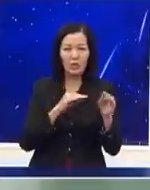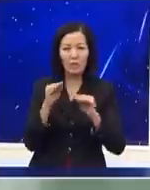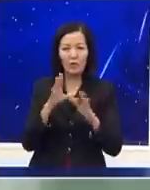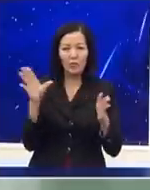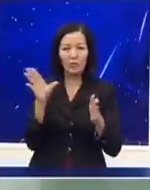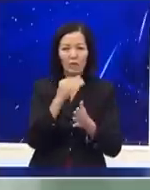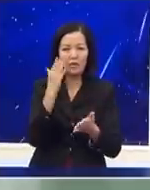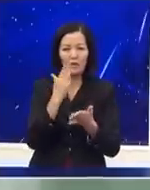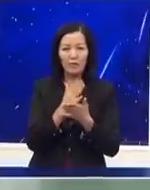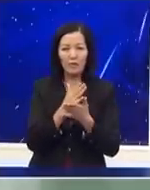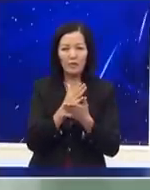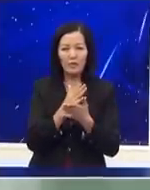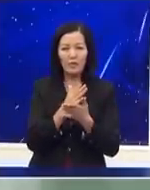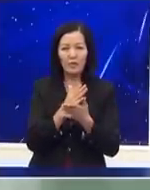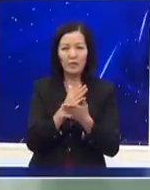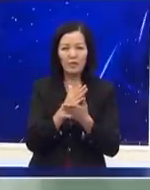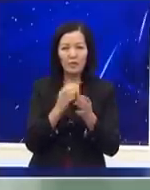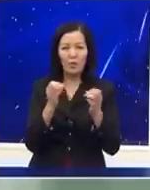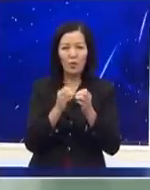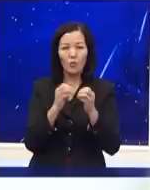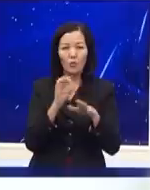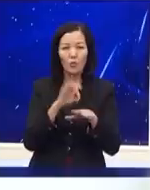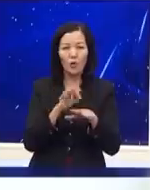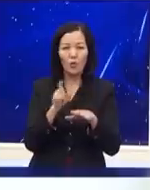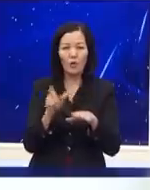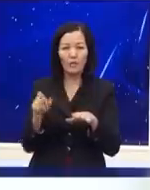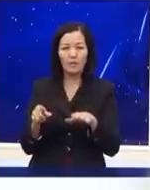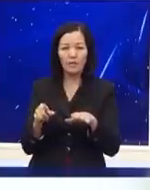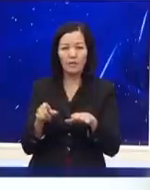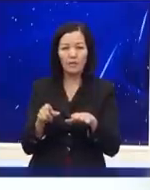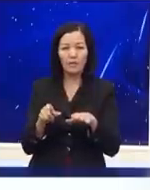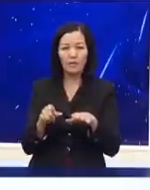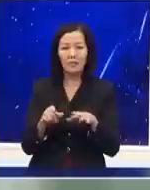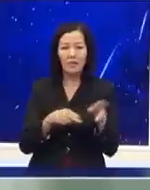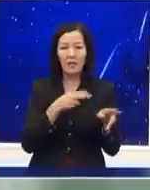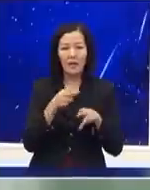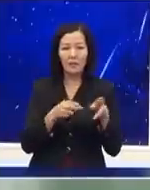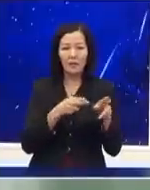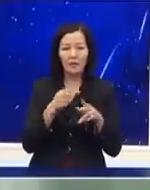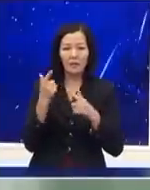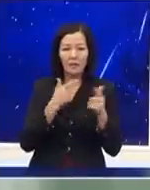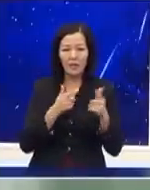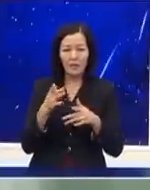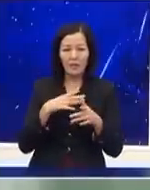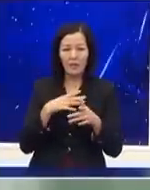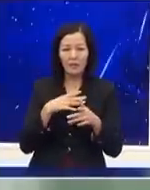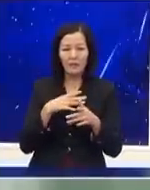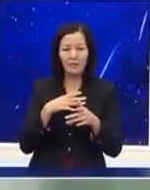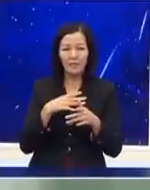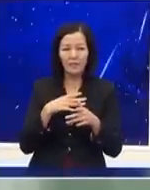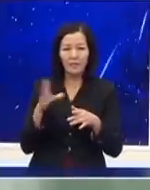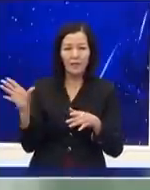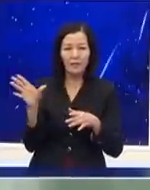шықтық. Қарай келгенде, яғни 10 науқас ота операция жасауға дайындалынды, және де